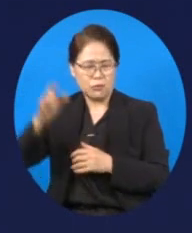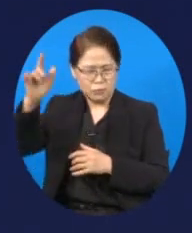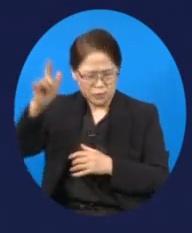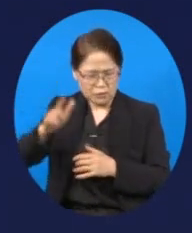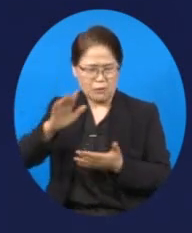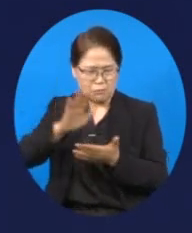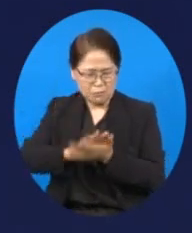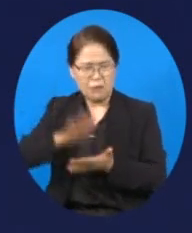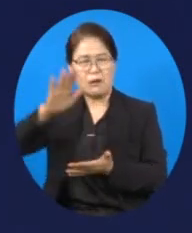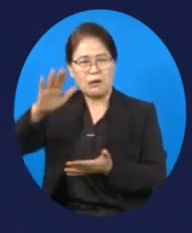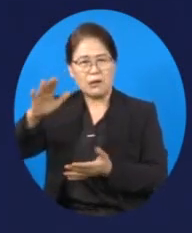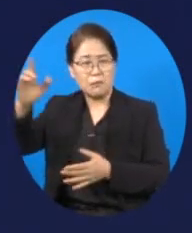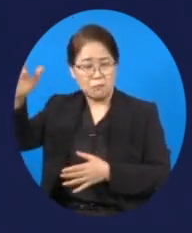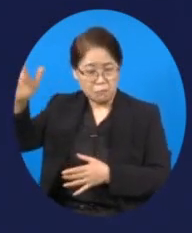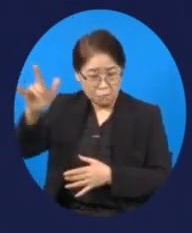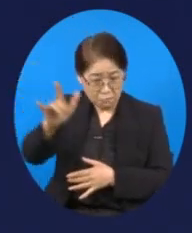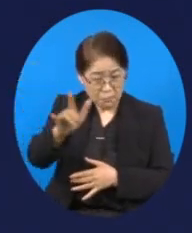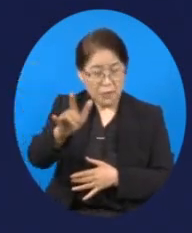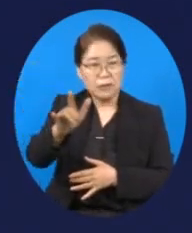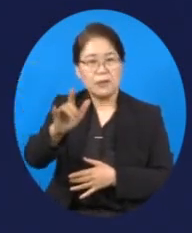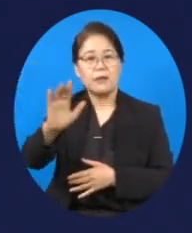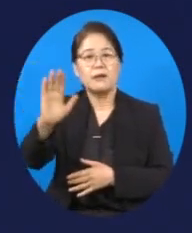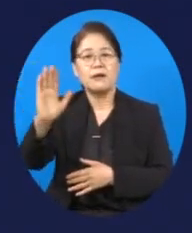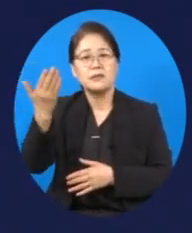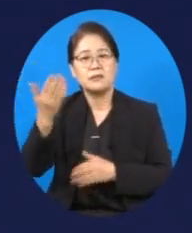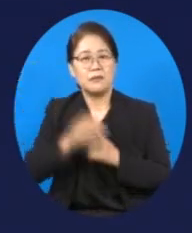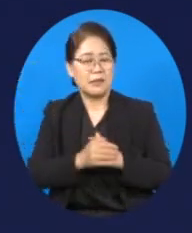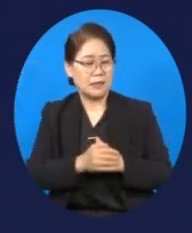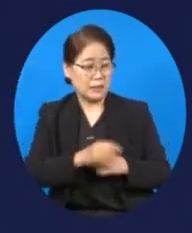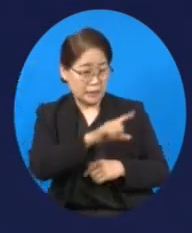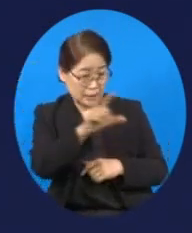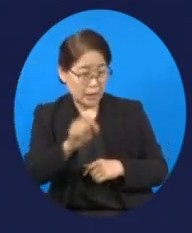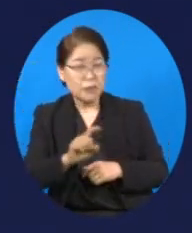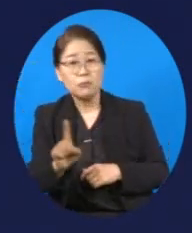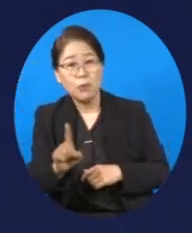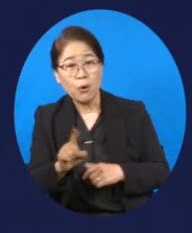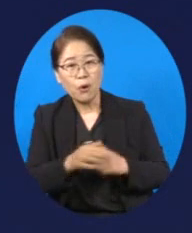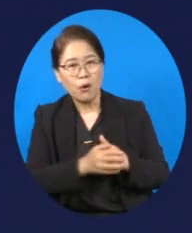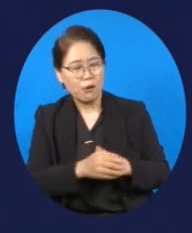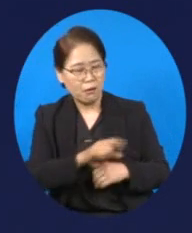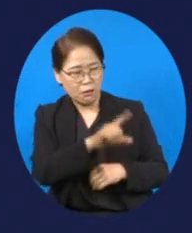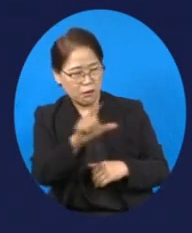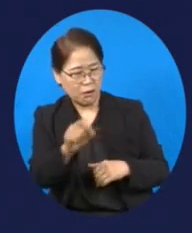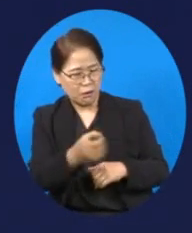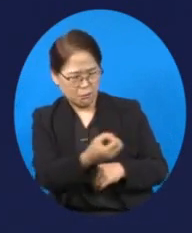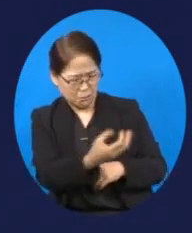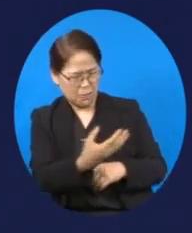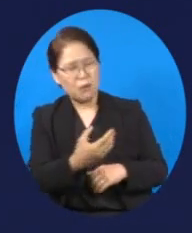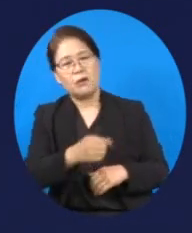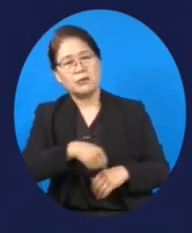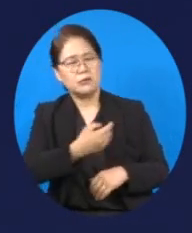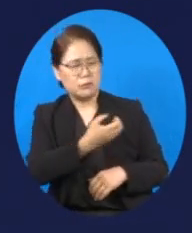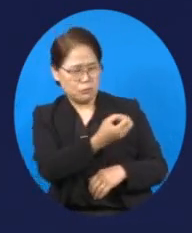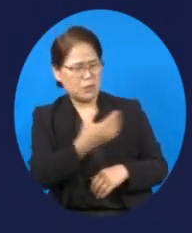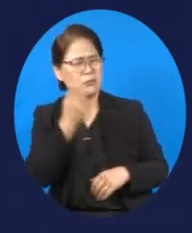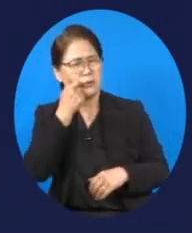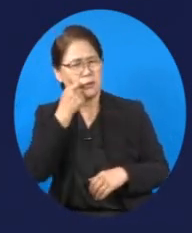빛과 열을 발산합니다 그런데 다른 뭐예요 다른 발광체가 아니에요